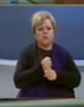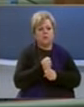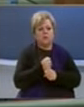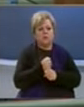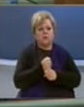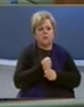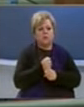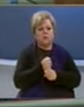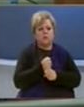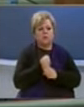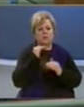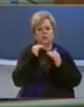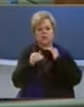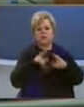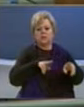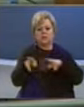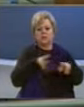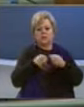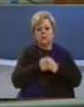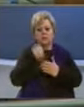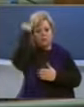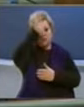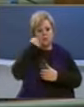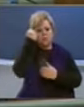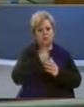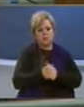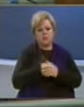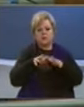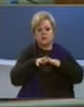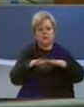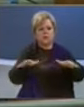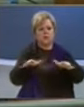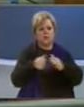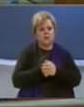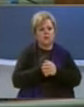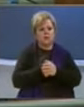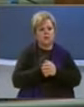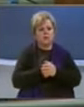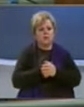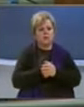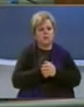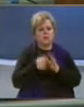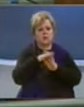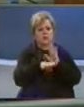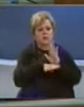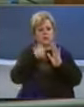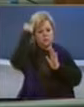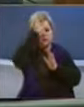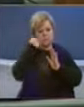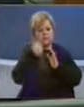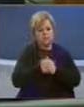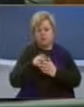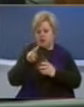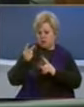para rreth unifikimit të sistemit drejtësisë në Kosovë, ku territorialisht poshtrihen ligjet e Kosovës. Mirë po, në